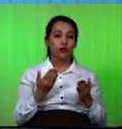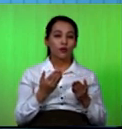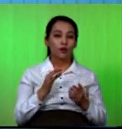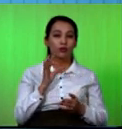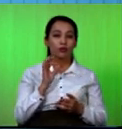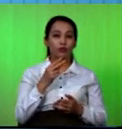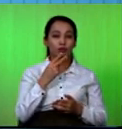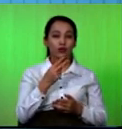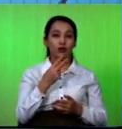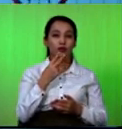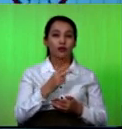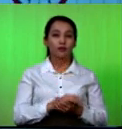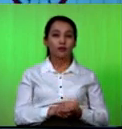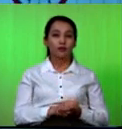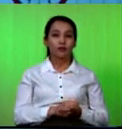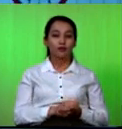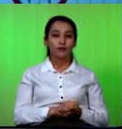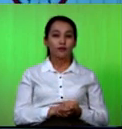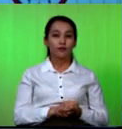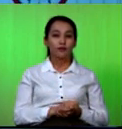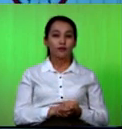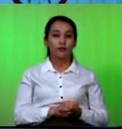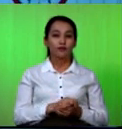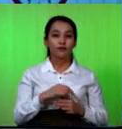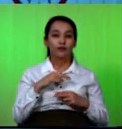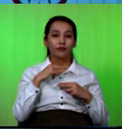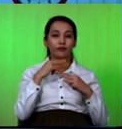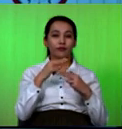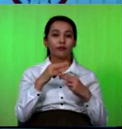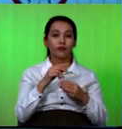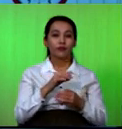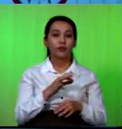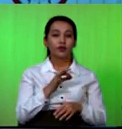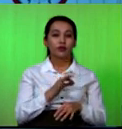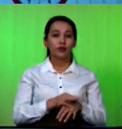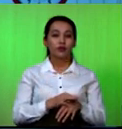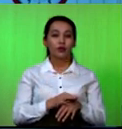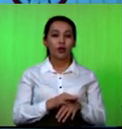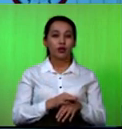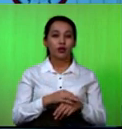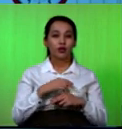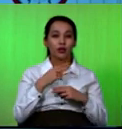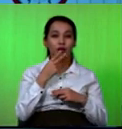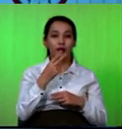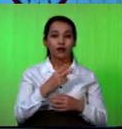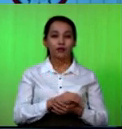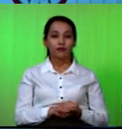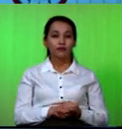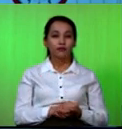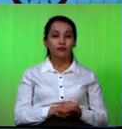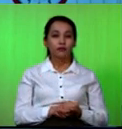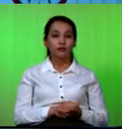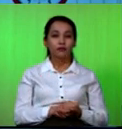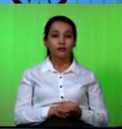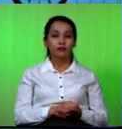to'g'ri ko'rsatilgan? Diqqat bilan soatlarga e'tiboringizni qarating.